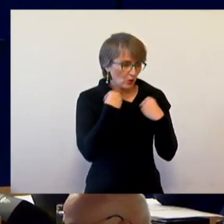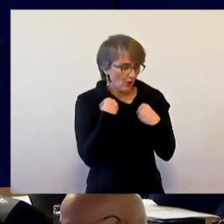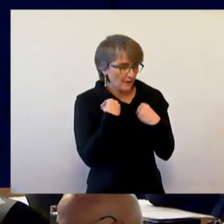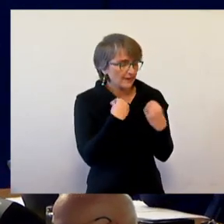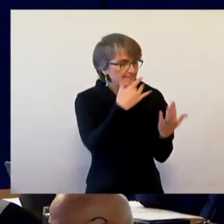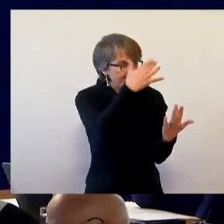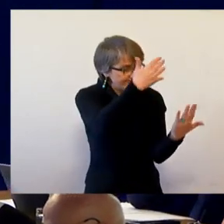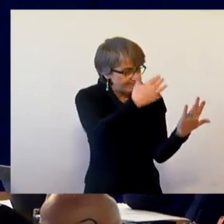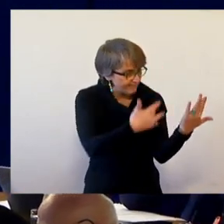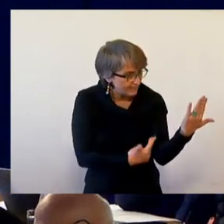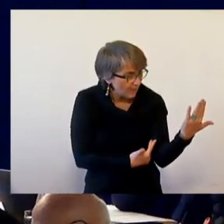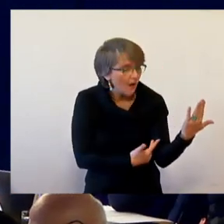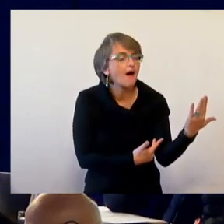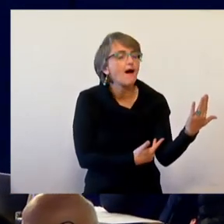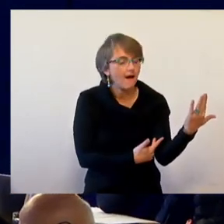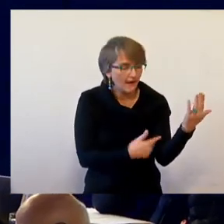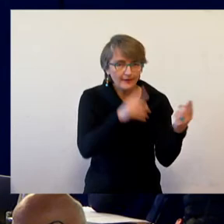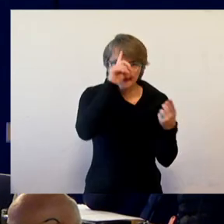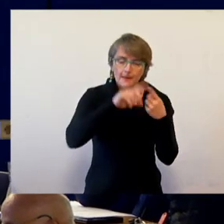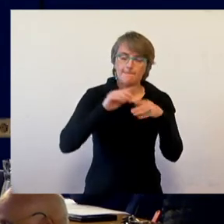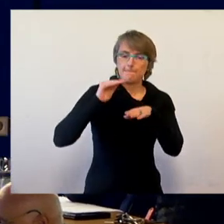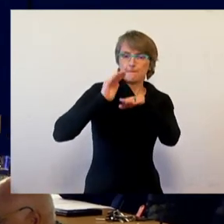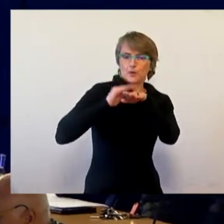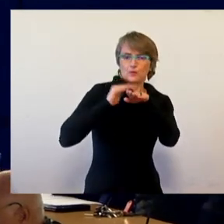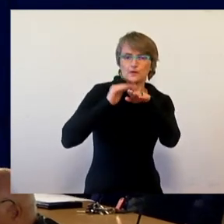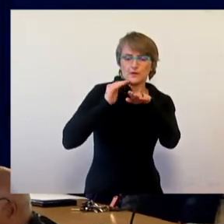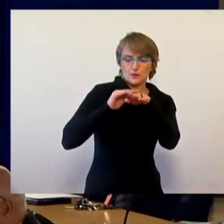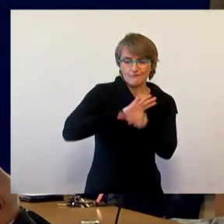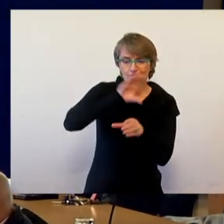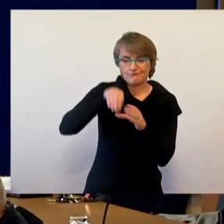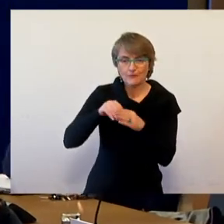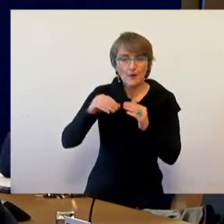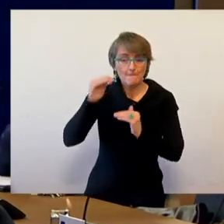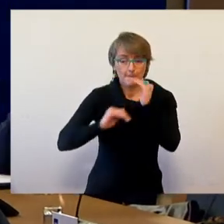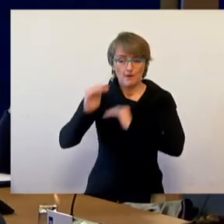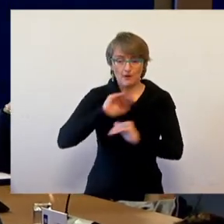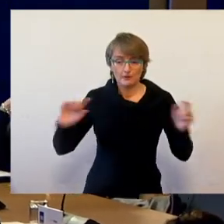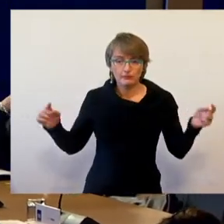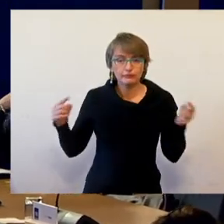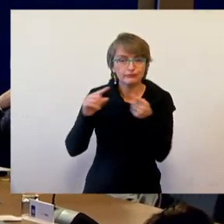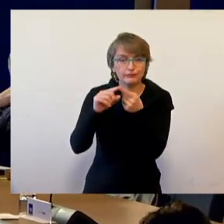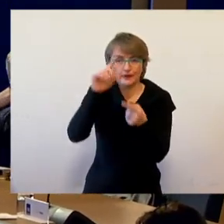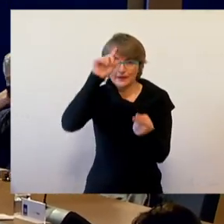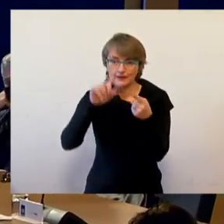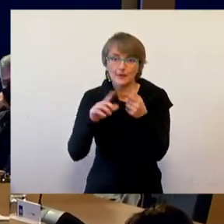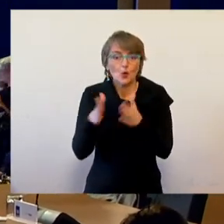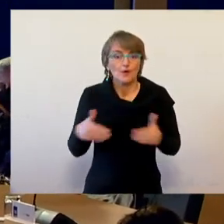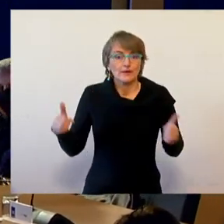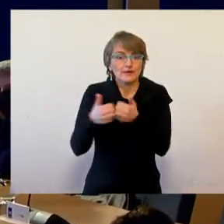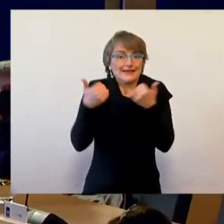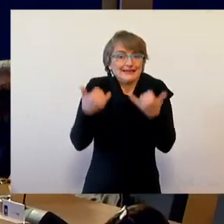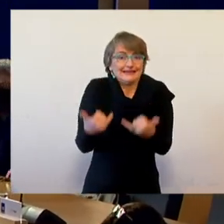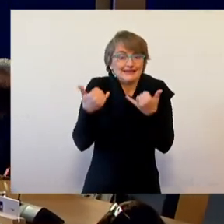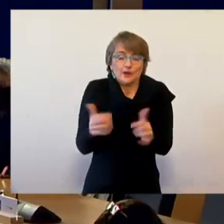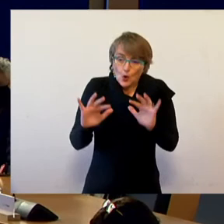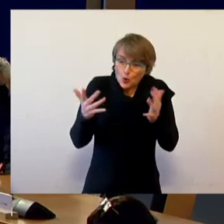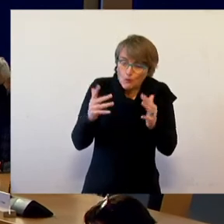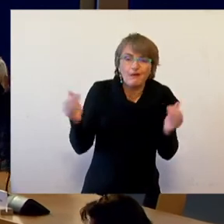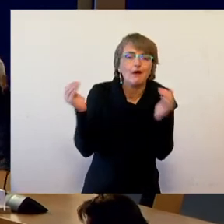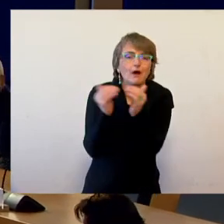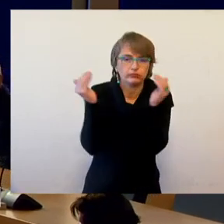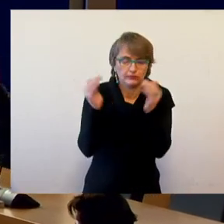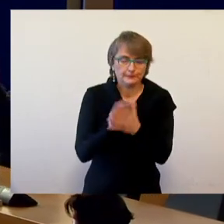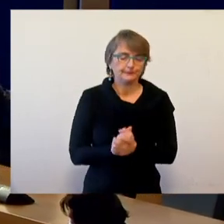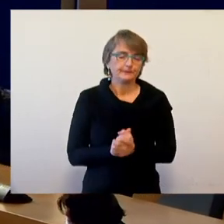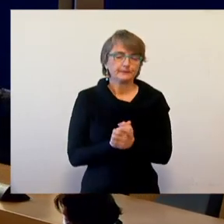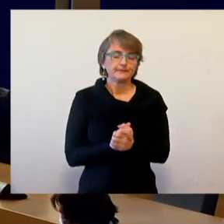préconisations, des mesures regroupées dans un plan pour l'égalité professionnelle dans la collectivité. Entre autres